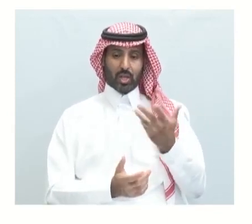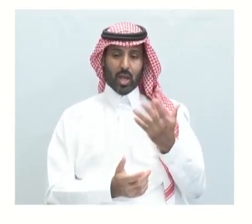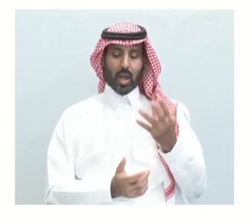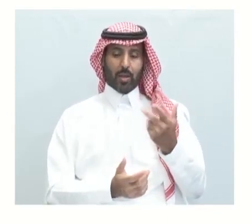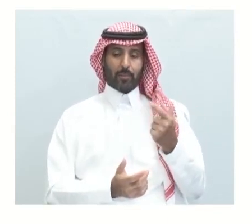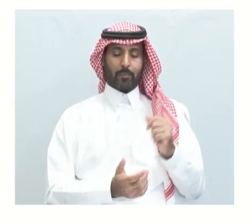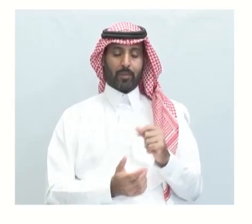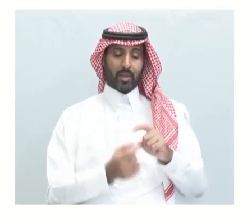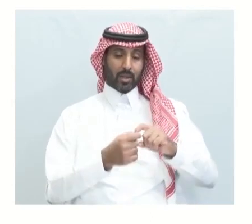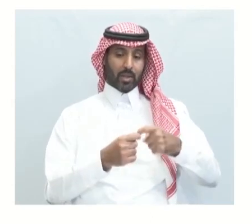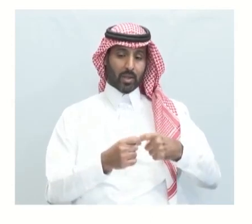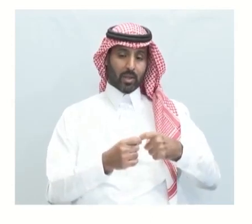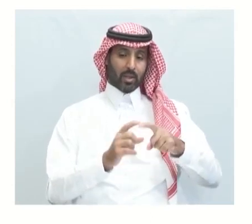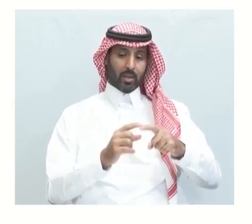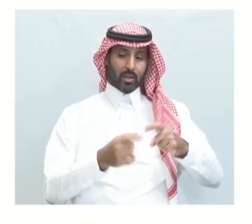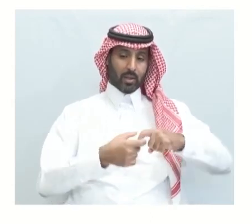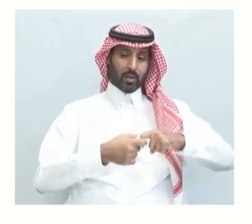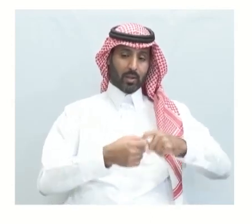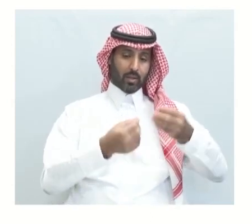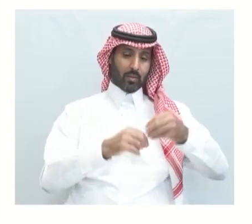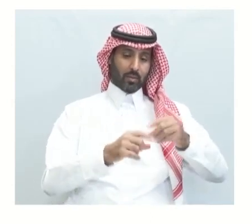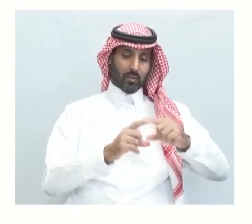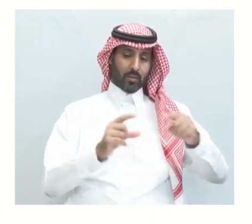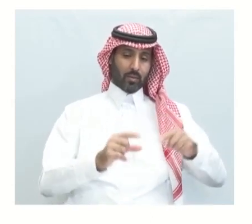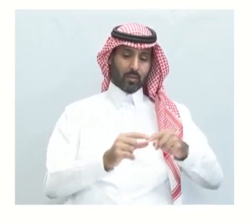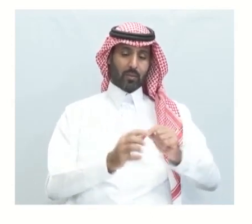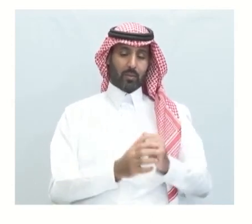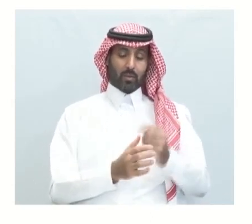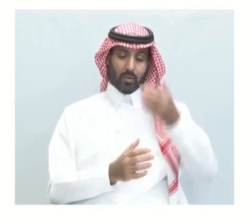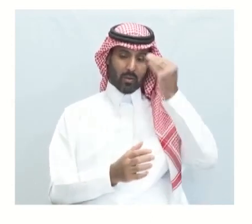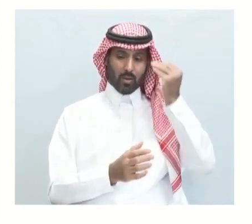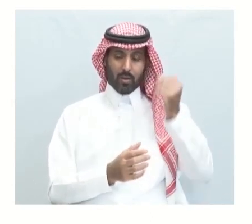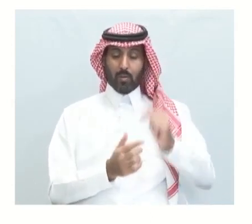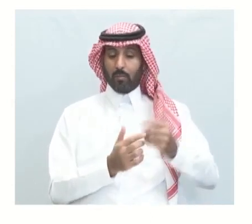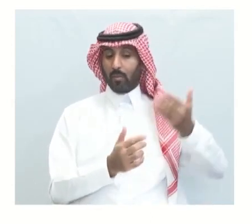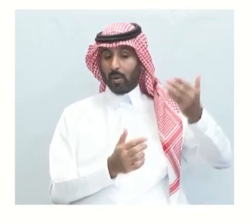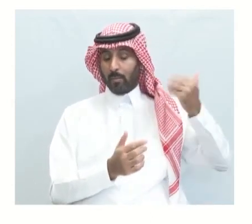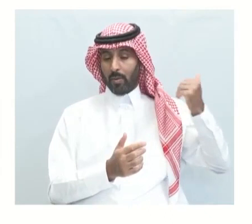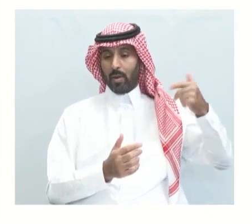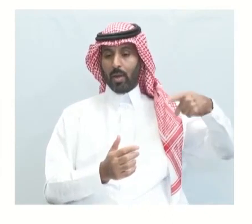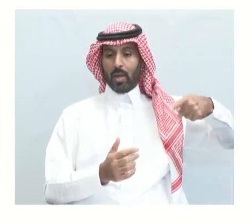هو العقده الجديده التي نرغب باضافتها والبريف اللي هي السابقه